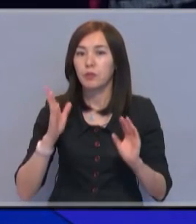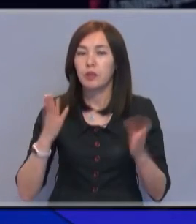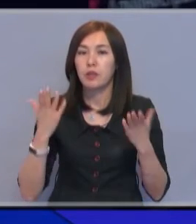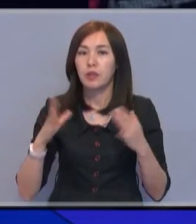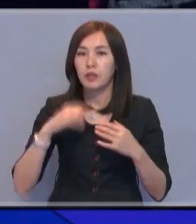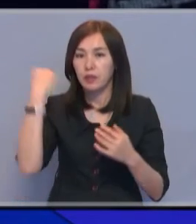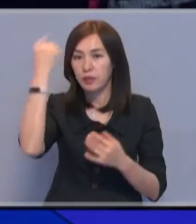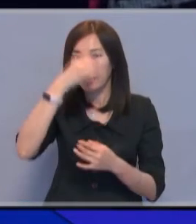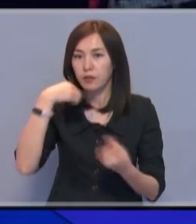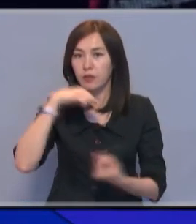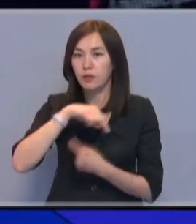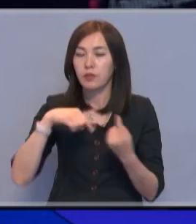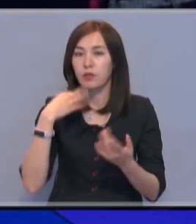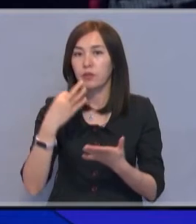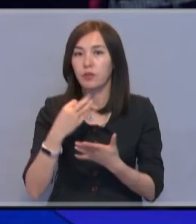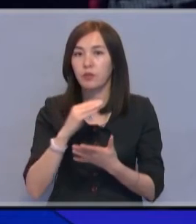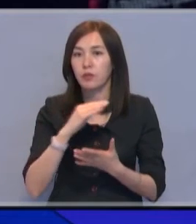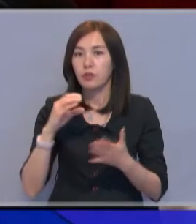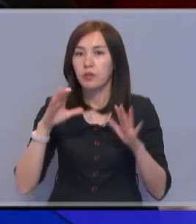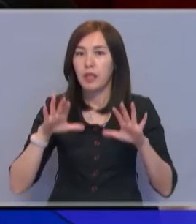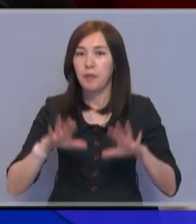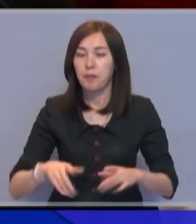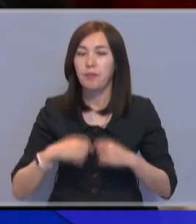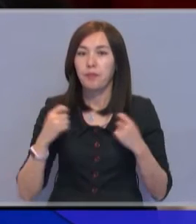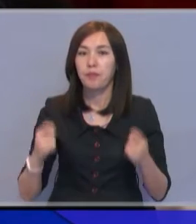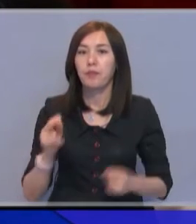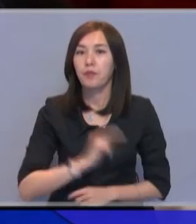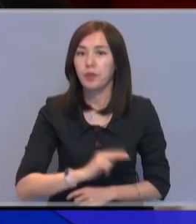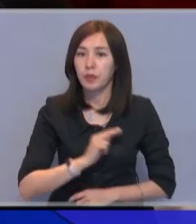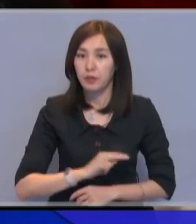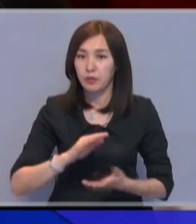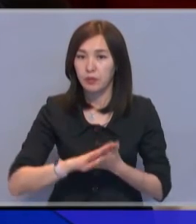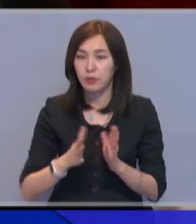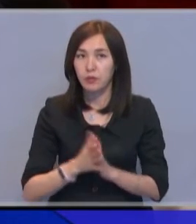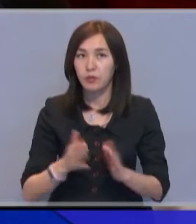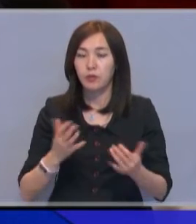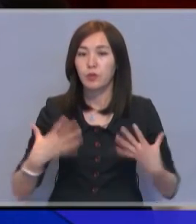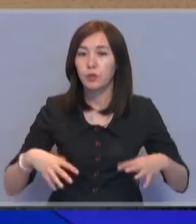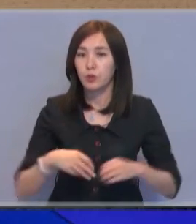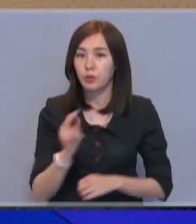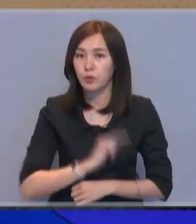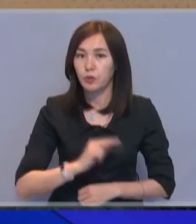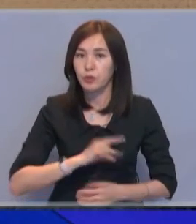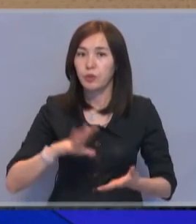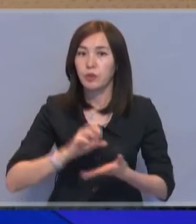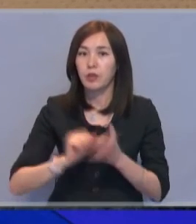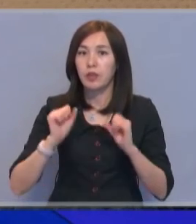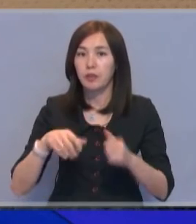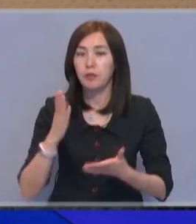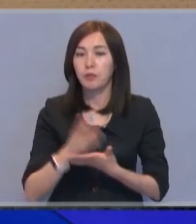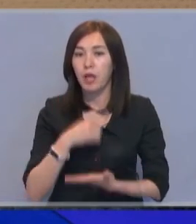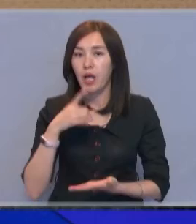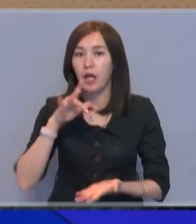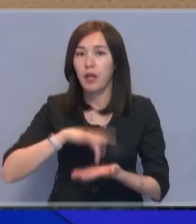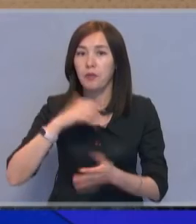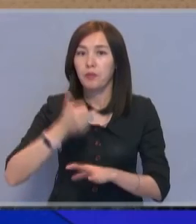немесе жеке кәсіп, немесе жауапкершілігі шектеулі серіктестігін ашып, жұмыс жасаған жағдайға қоғамдық жұмысшылар жалдауға мүмкіндік бар, деді